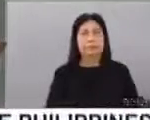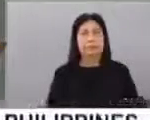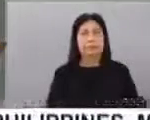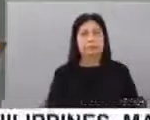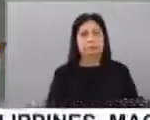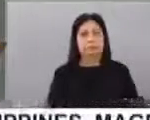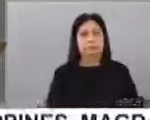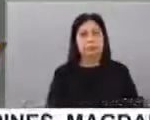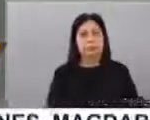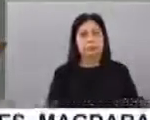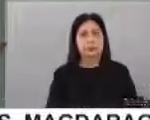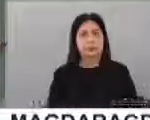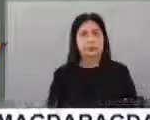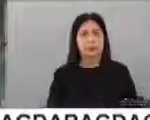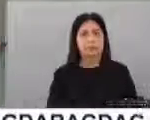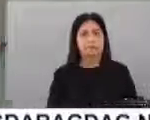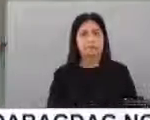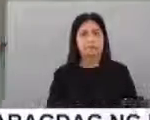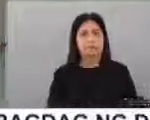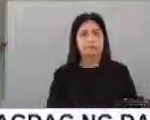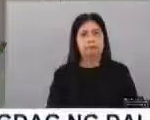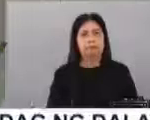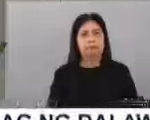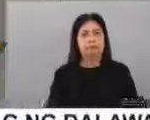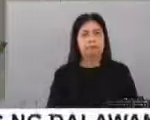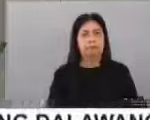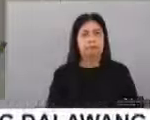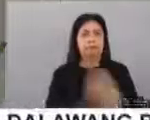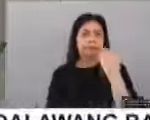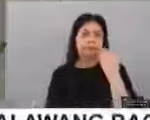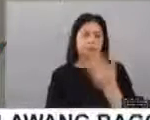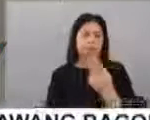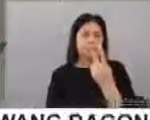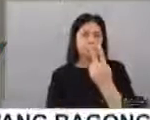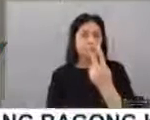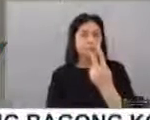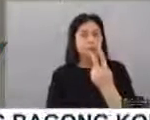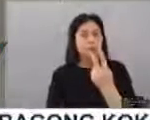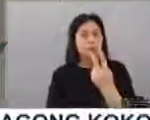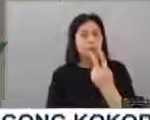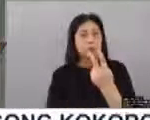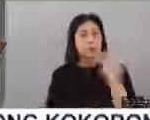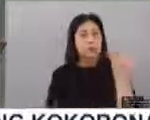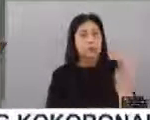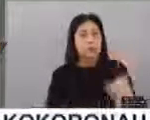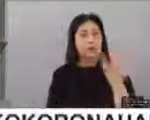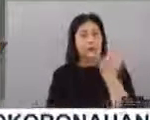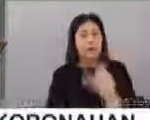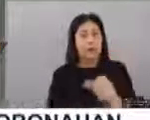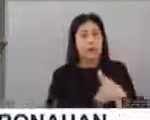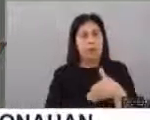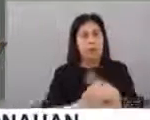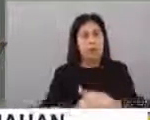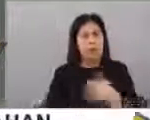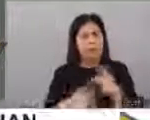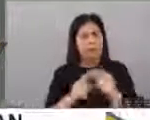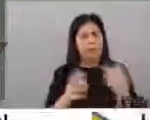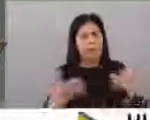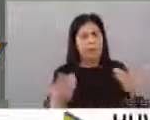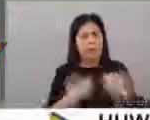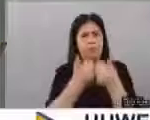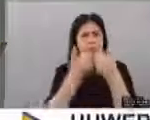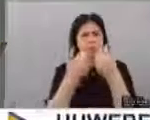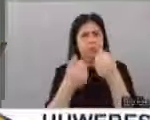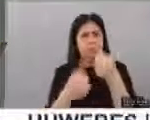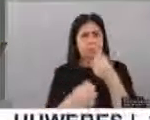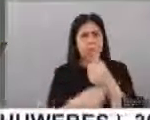kagabi. Makikita nag-overtake ang isang tricycle na nasa likuran ng isa pang tricycle na kulong-kulong. Kapansin-pansin na mabilis ang takbo